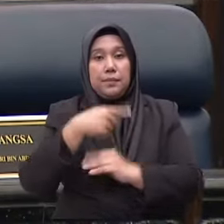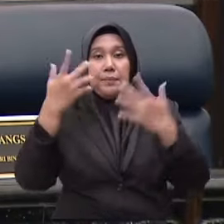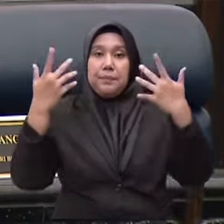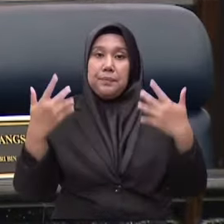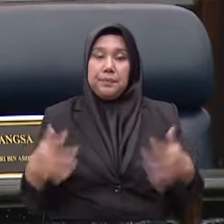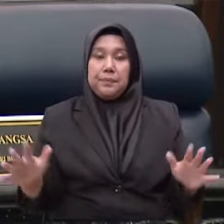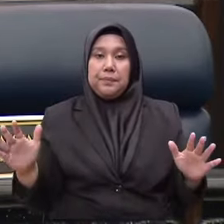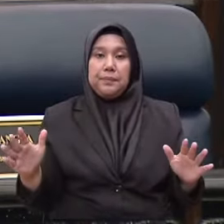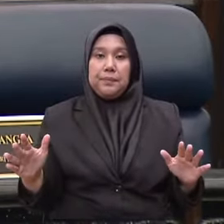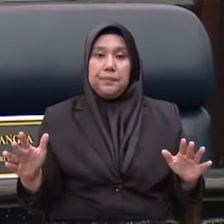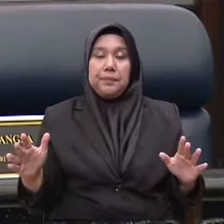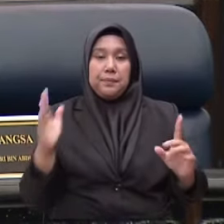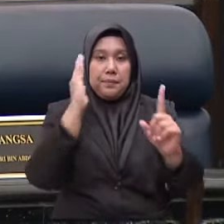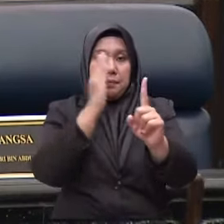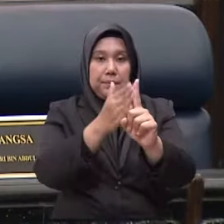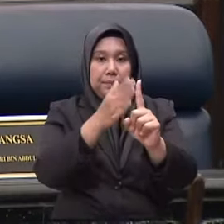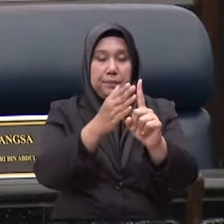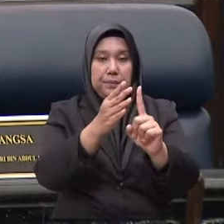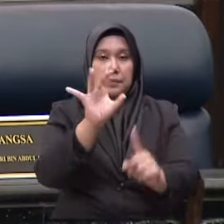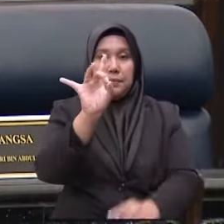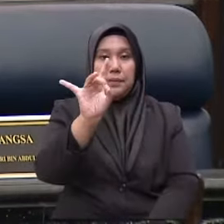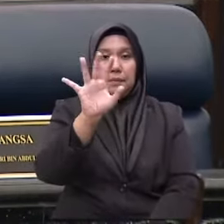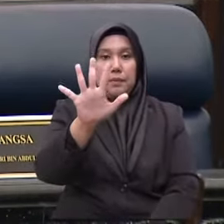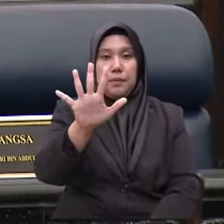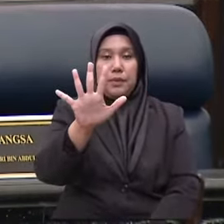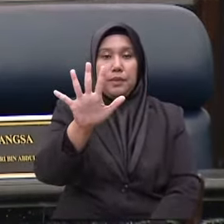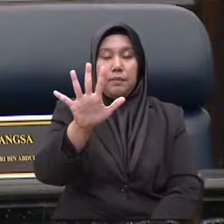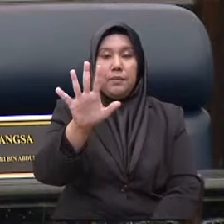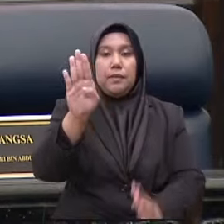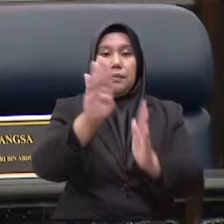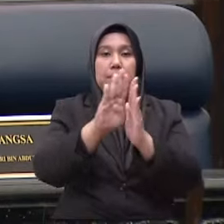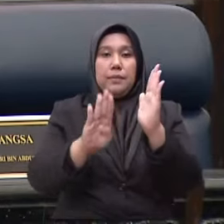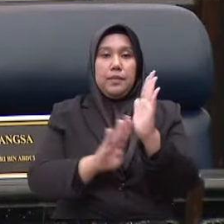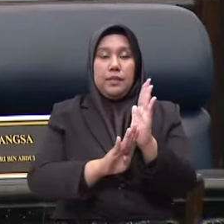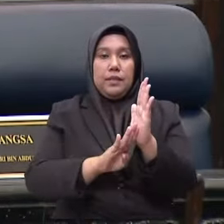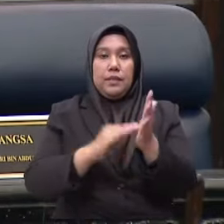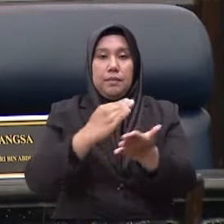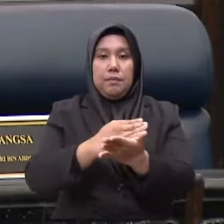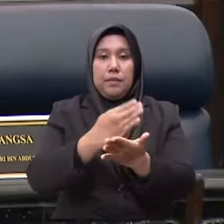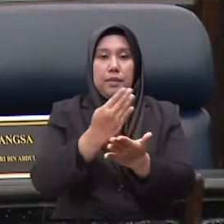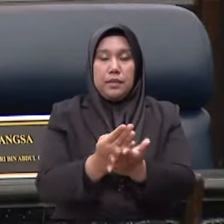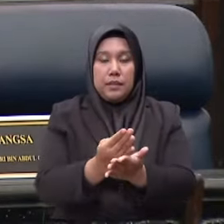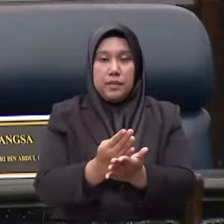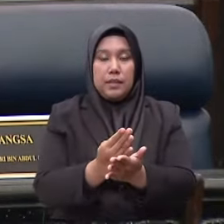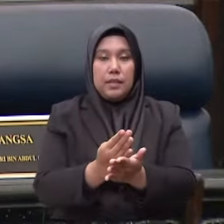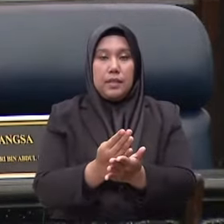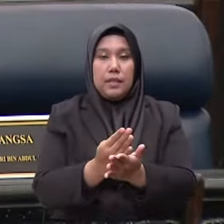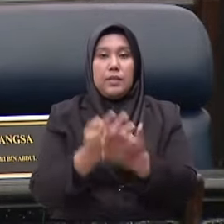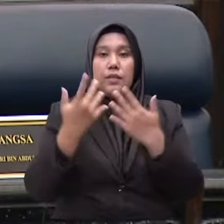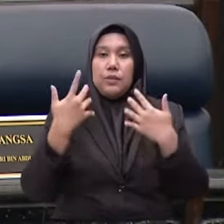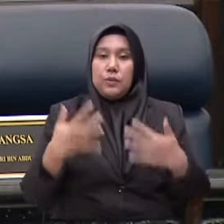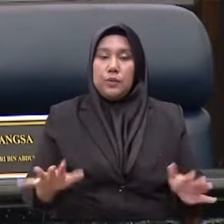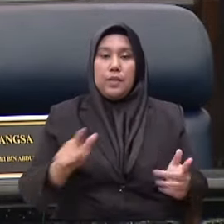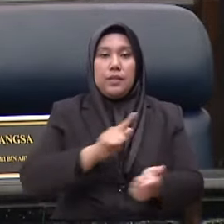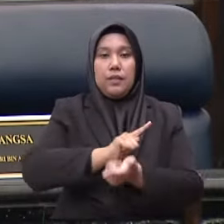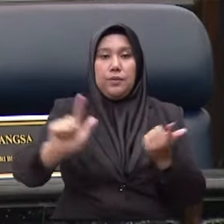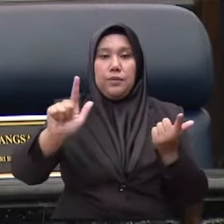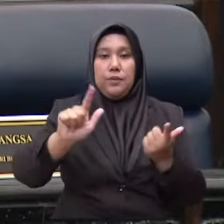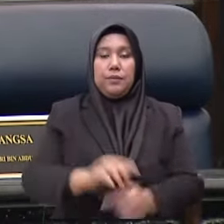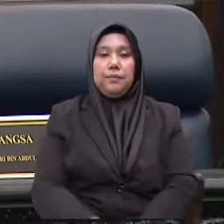telah mensasarkan hampir 85 bilion bajet yang akan dibentangkan yang telah